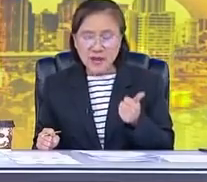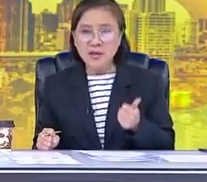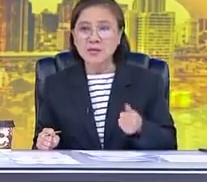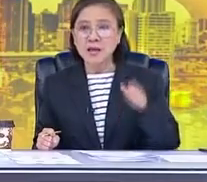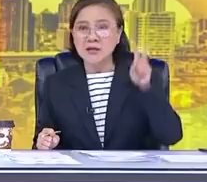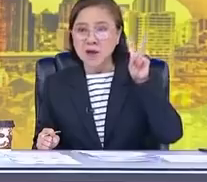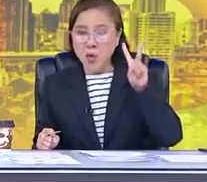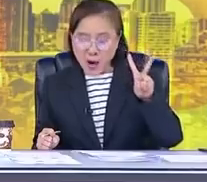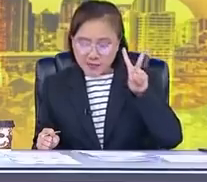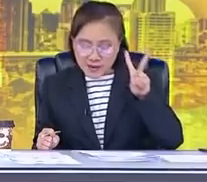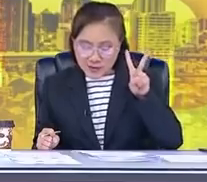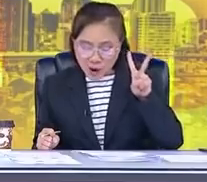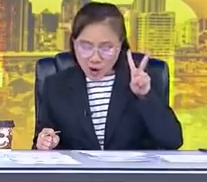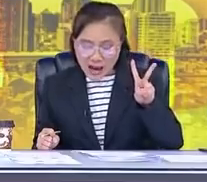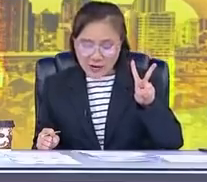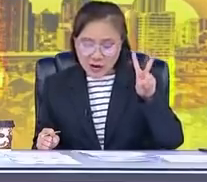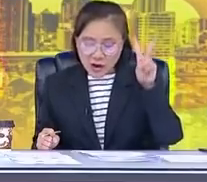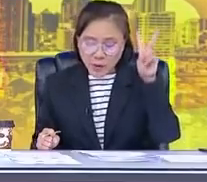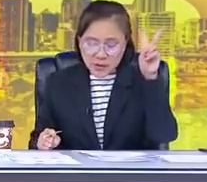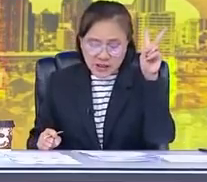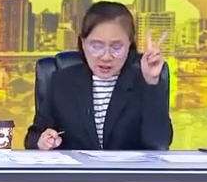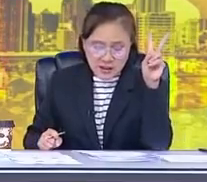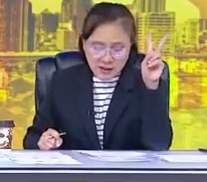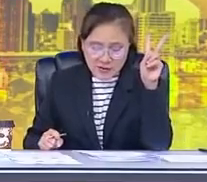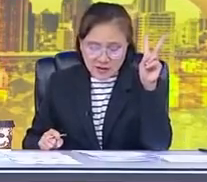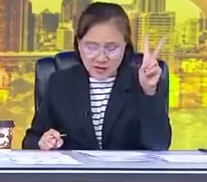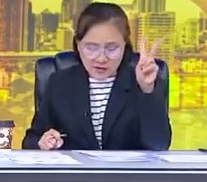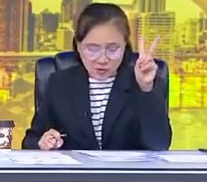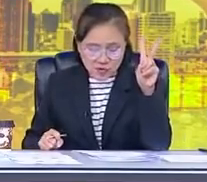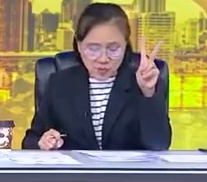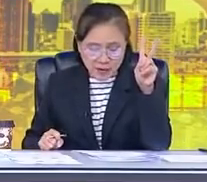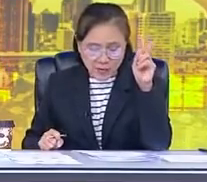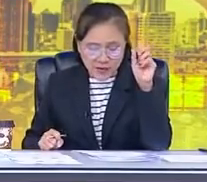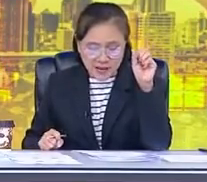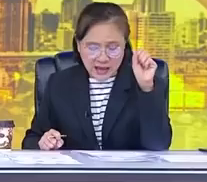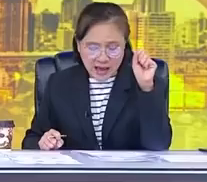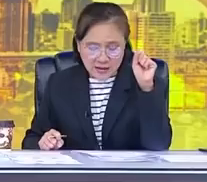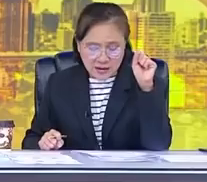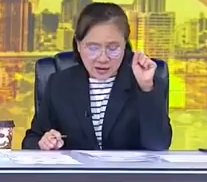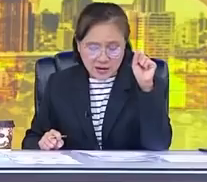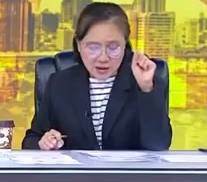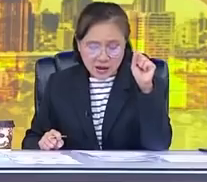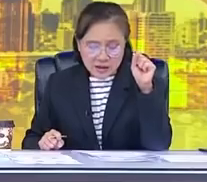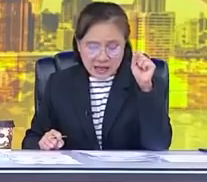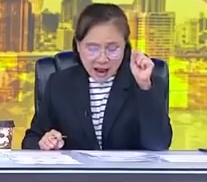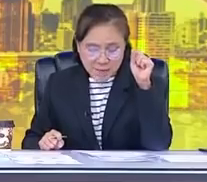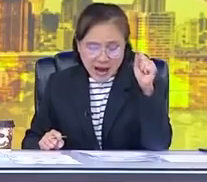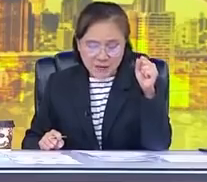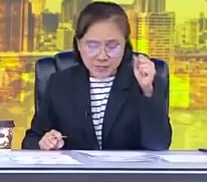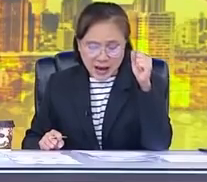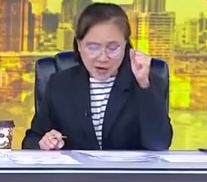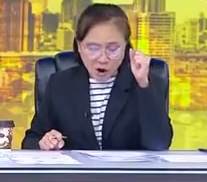เชื้อทำสถิติ2วันติดต่อกันผู้ติดเชื้อทำสถิติสูงสุดเป็นประวัติการคือ